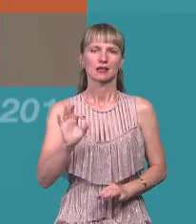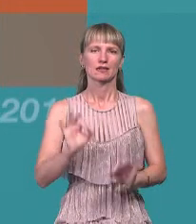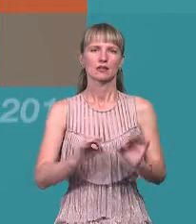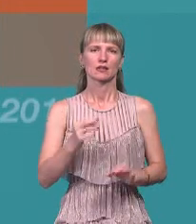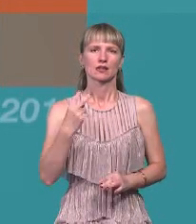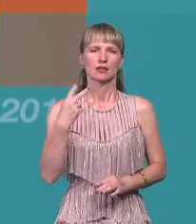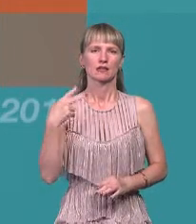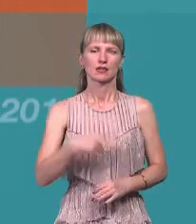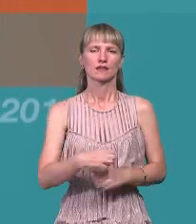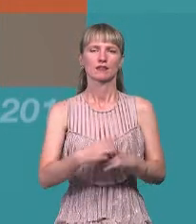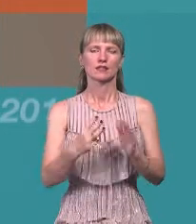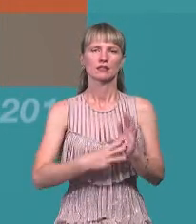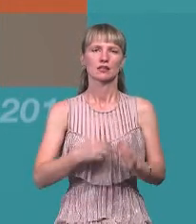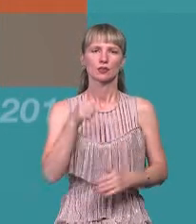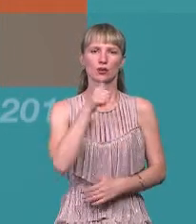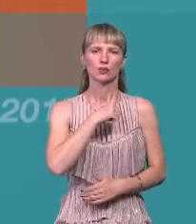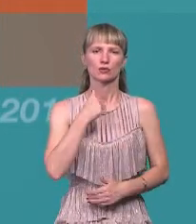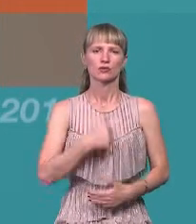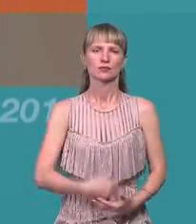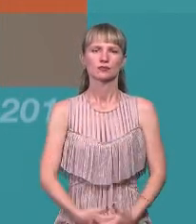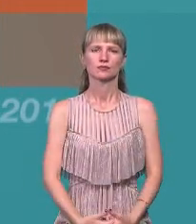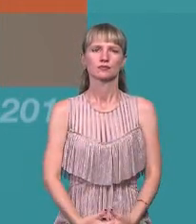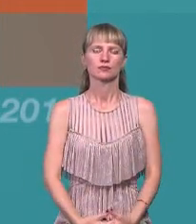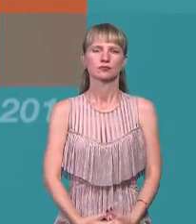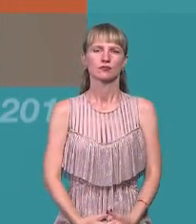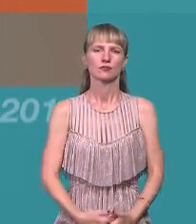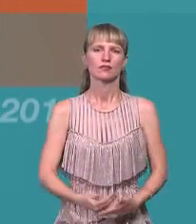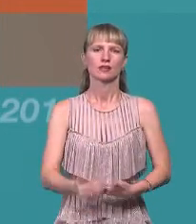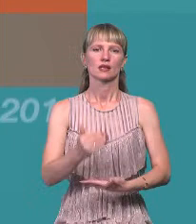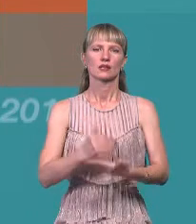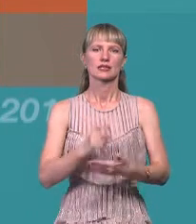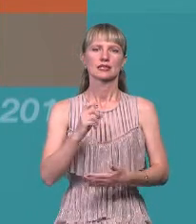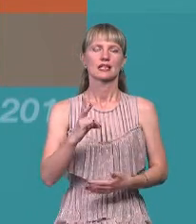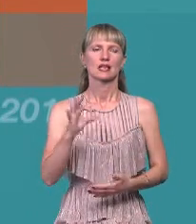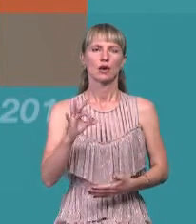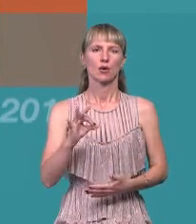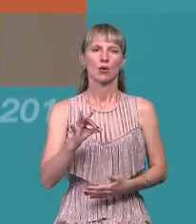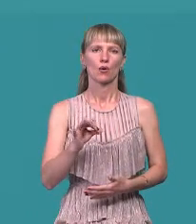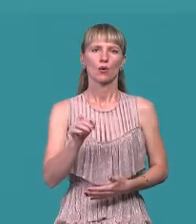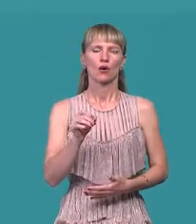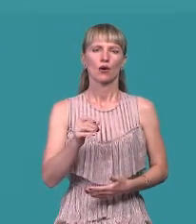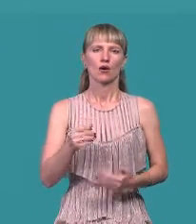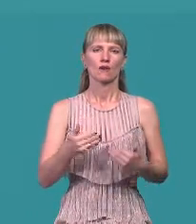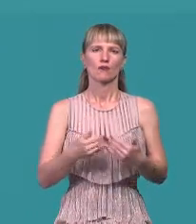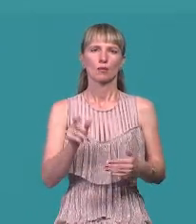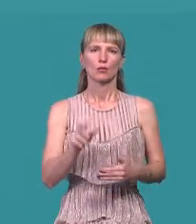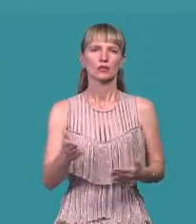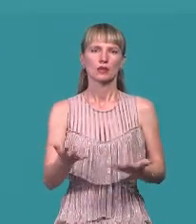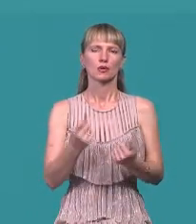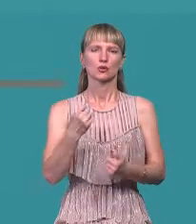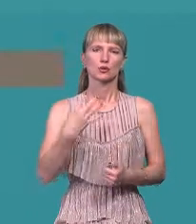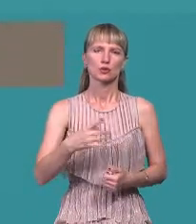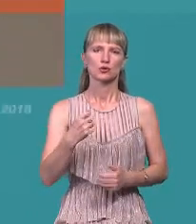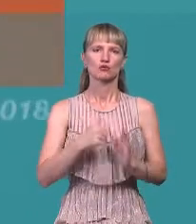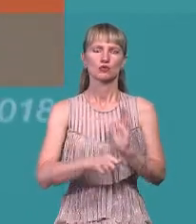21,33%, 2018 році. Результати ЗНО абітурієнтів, які набрали 140-160 балів в